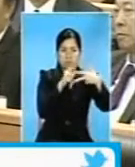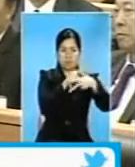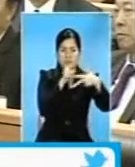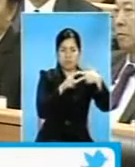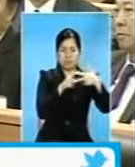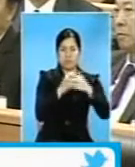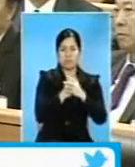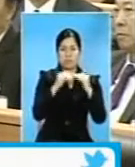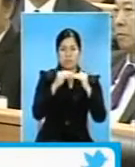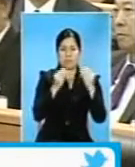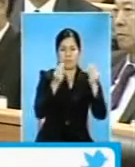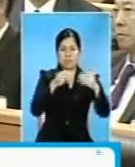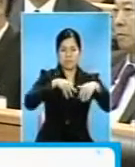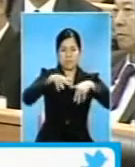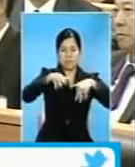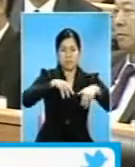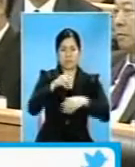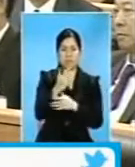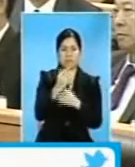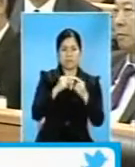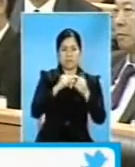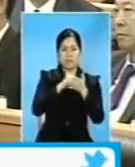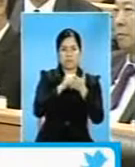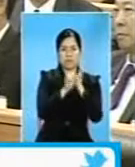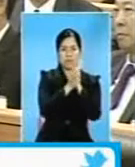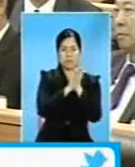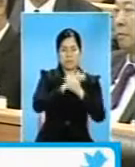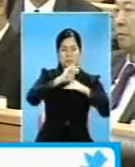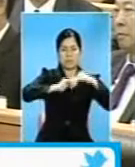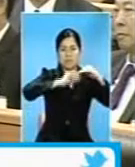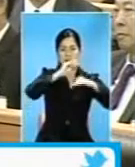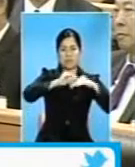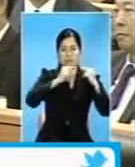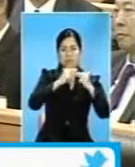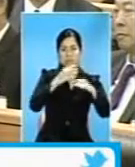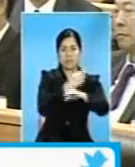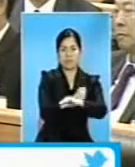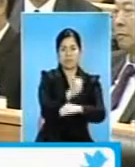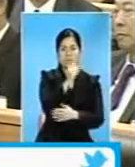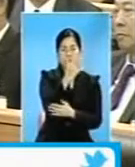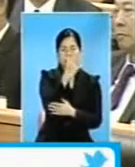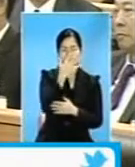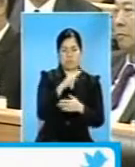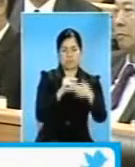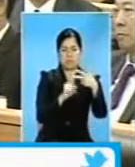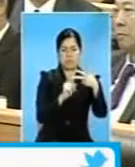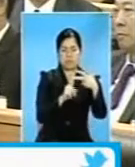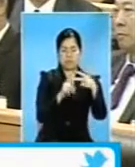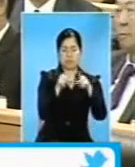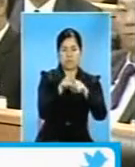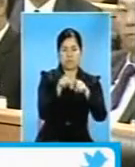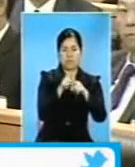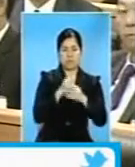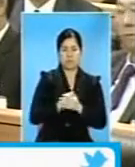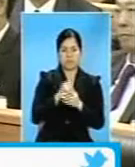หรืออัยการก็ได้ดังนั้นการแก้ไขรัฐธรรมนูญรอบนี้เท่ากับเป็นการแก้ไขที่สวนทางกับคำวินิจฉัยของศาลรัฐ